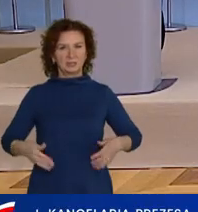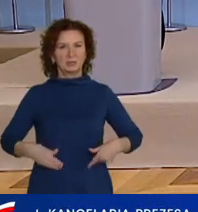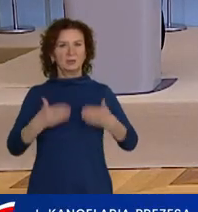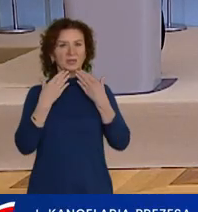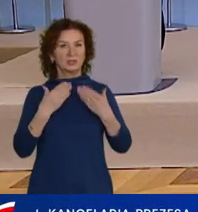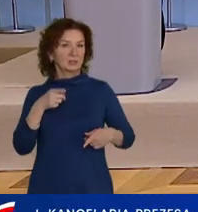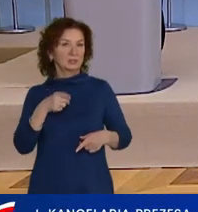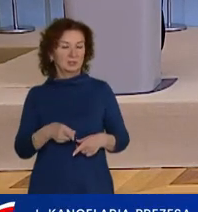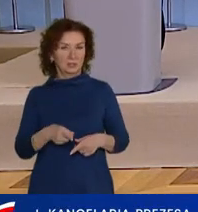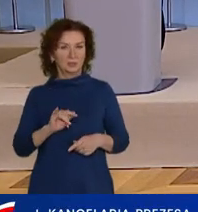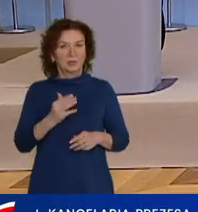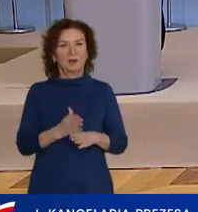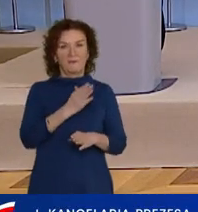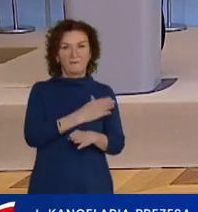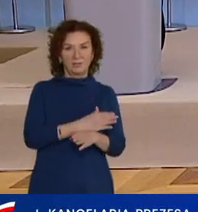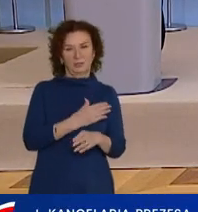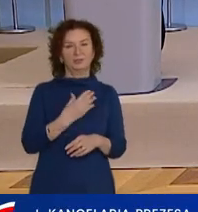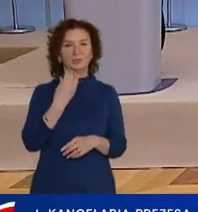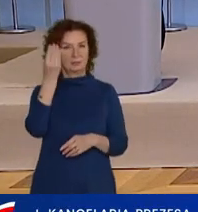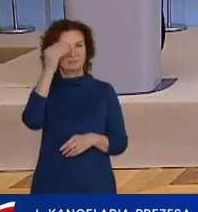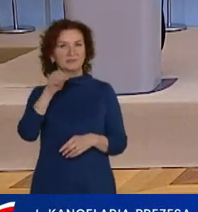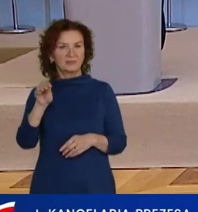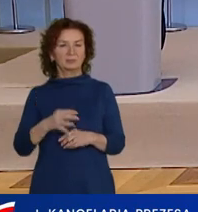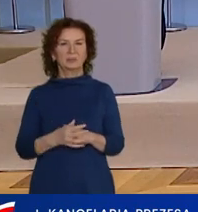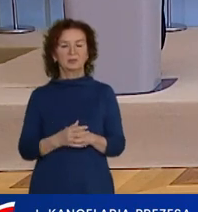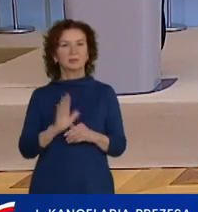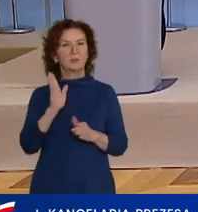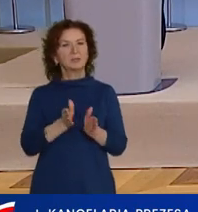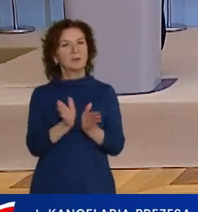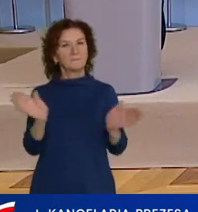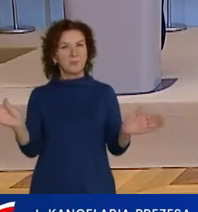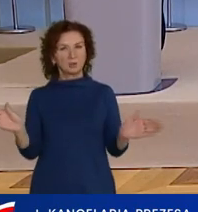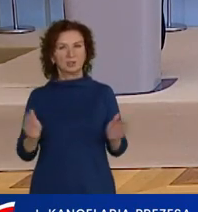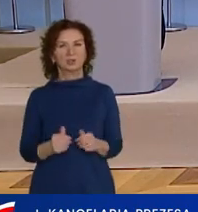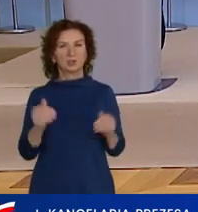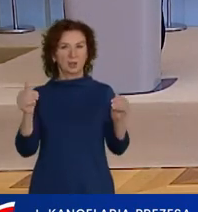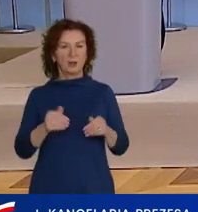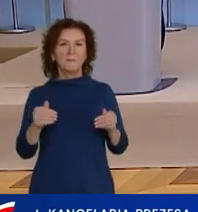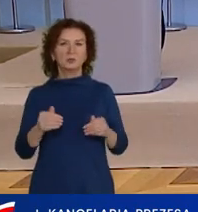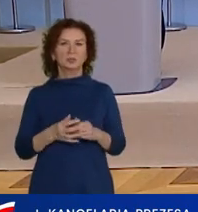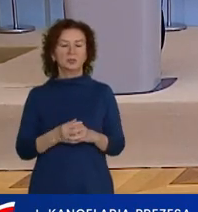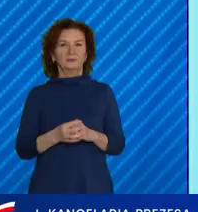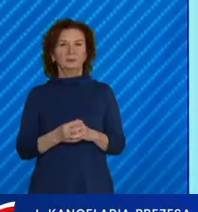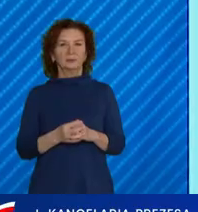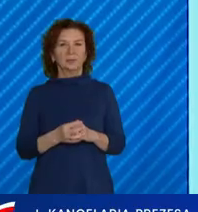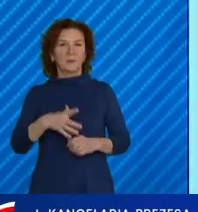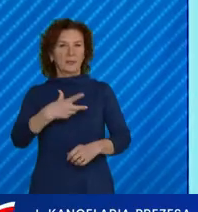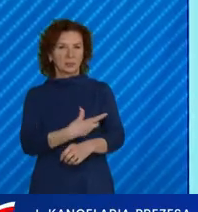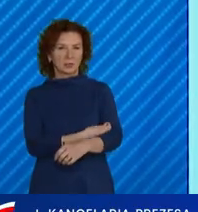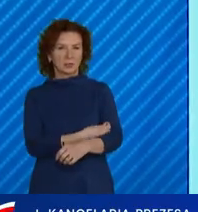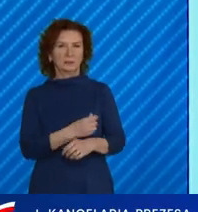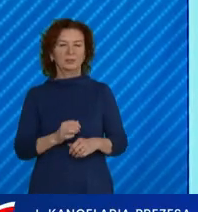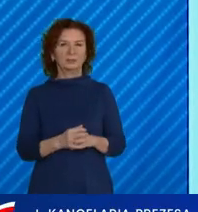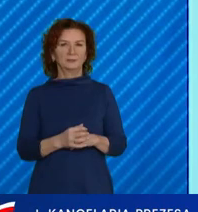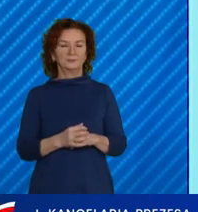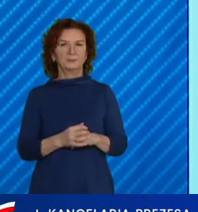któremu, tak jak zapowiadaliśmy to już kilkakrotnie, poszerzymy dostęp do szczepień